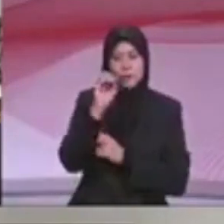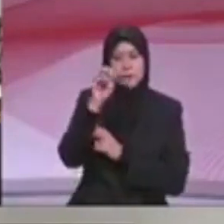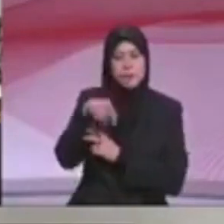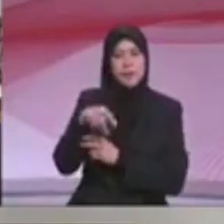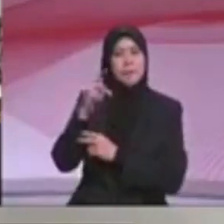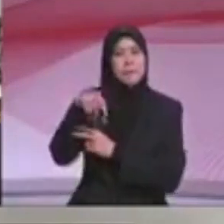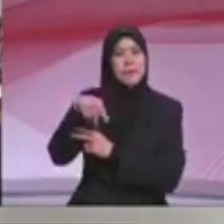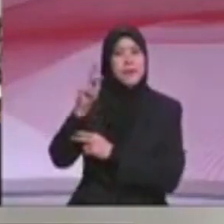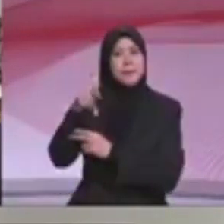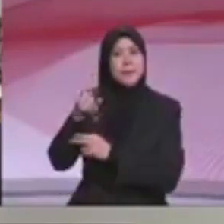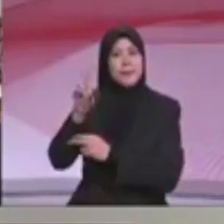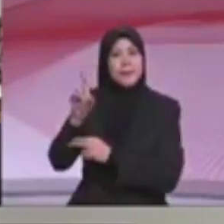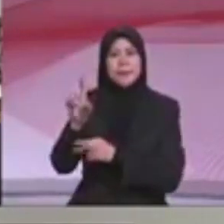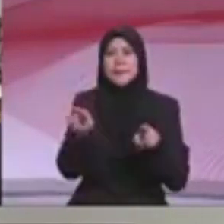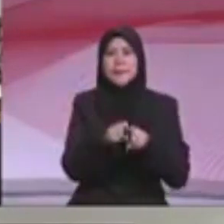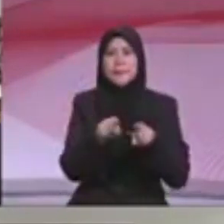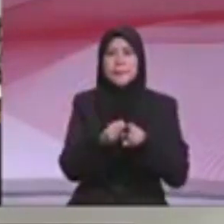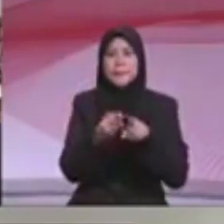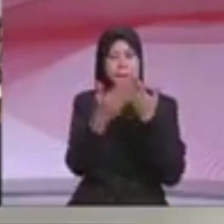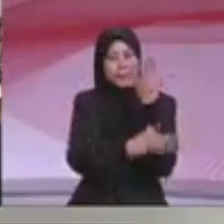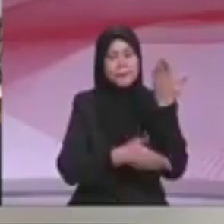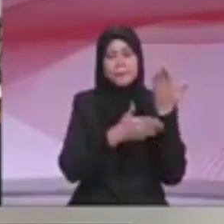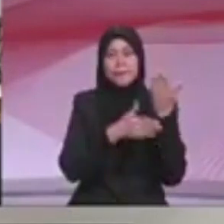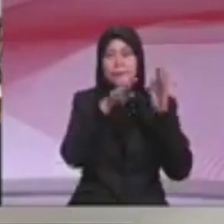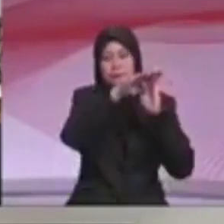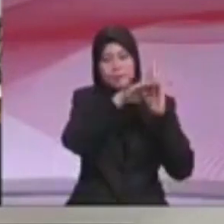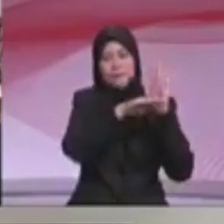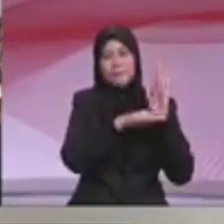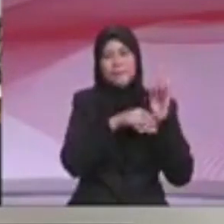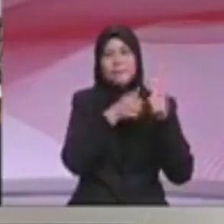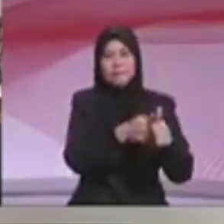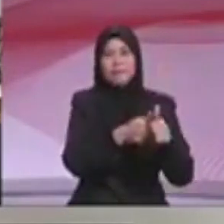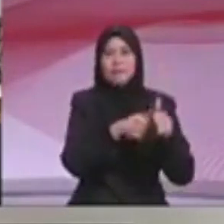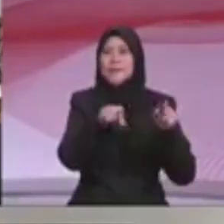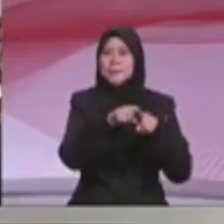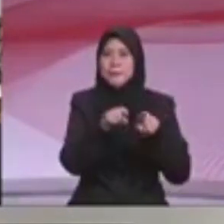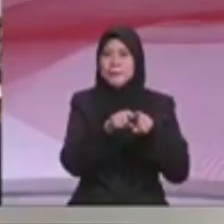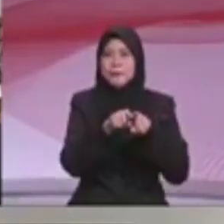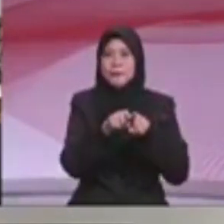PKPD adalah sama saja di seluruh negara dan boleh rujuk kepada